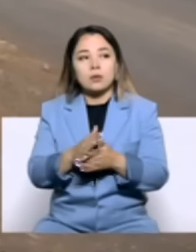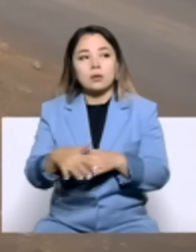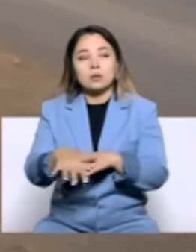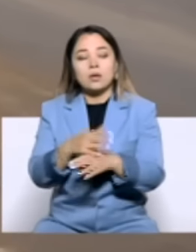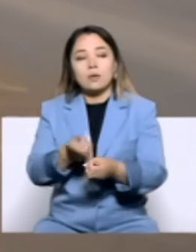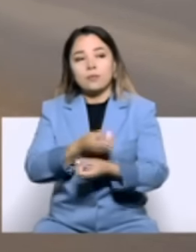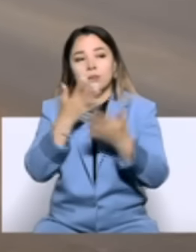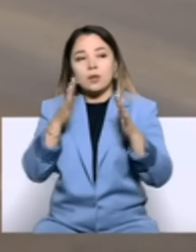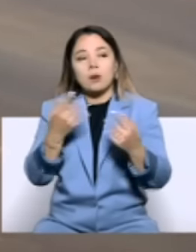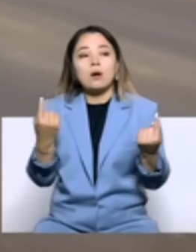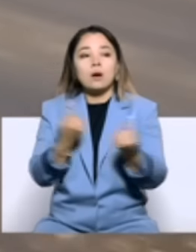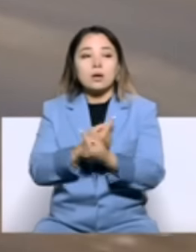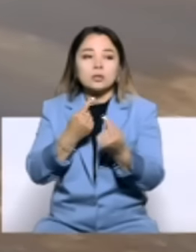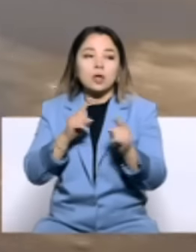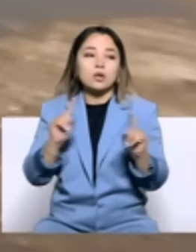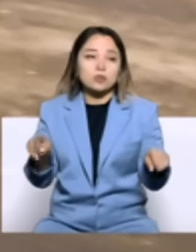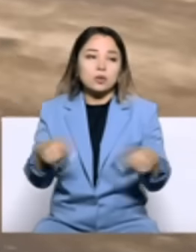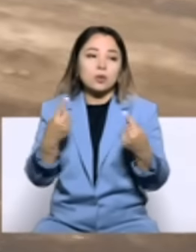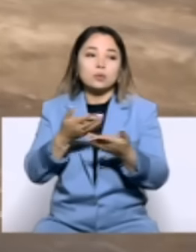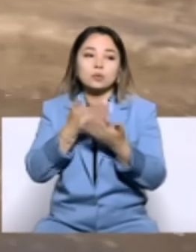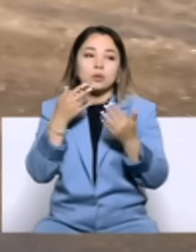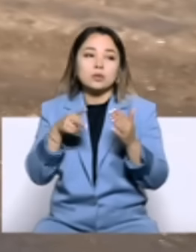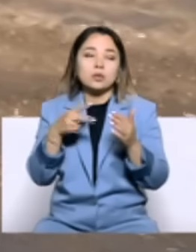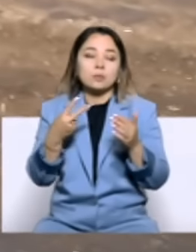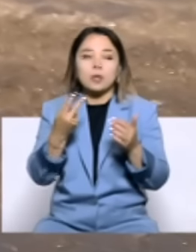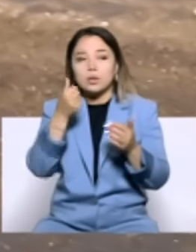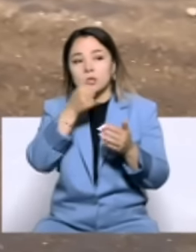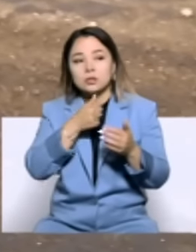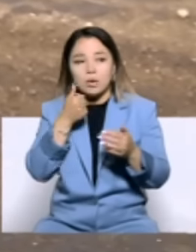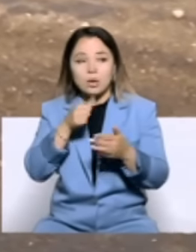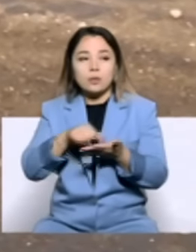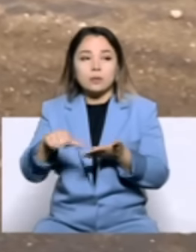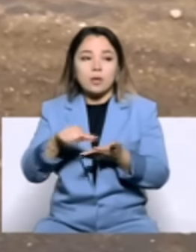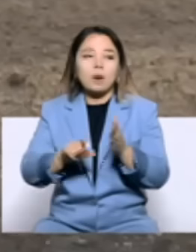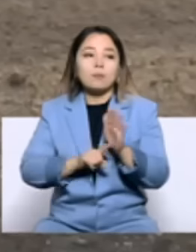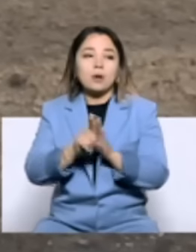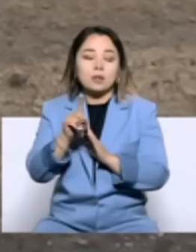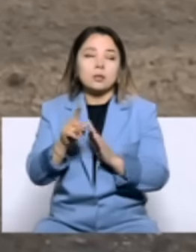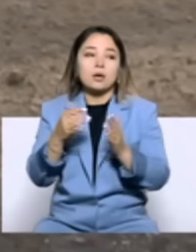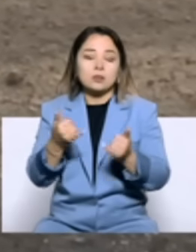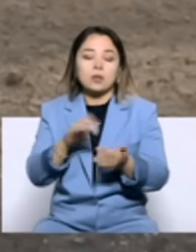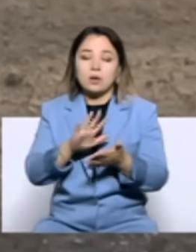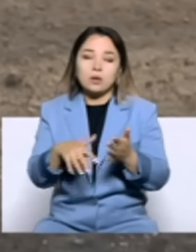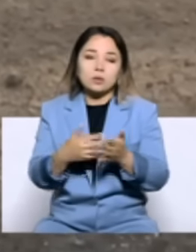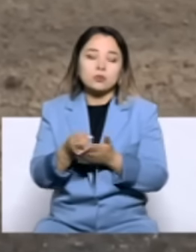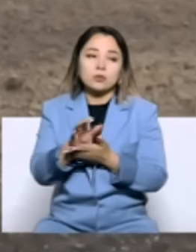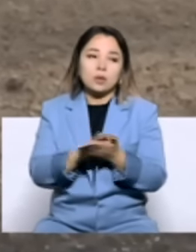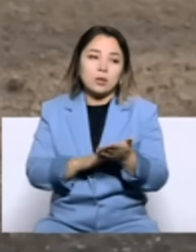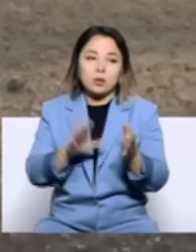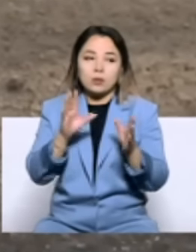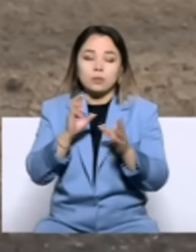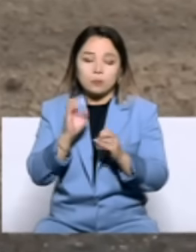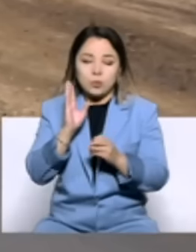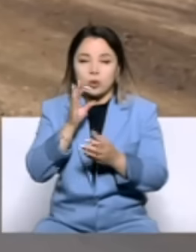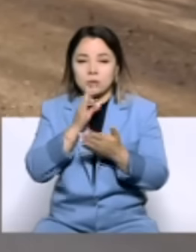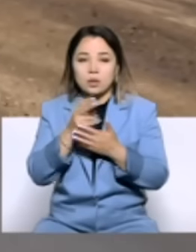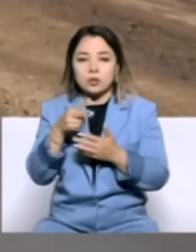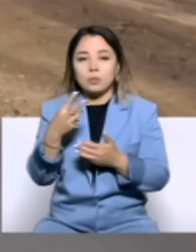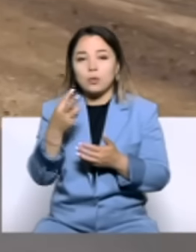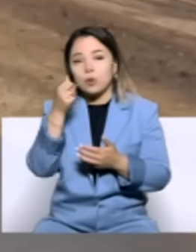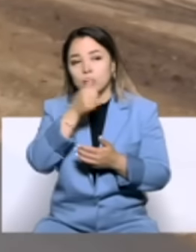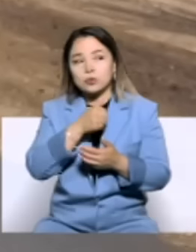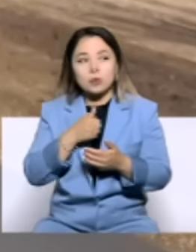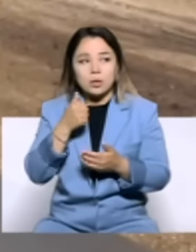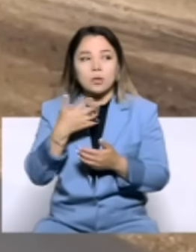мекенге қатынас оңалмай келеді. 2022 жылы төселіп басталған асфальт былтыр әрі қарай жалғаспады. 2023